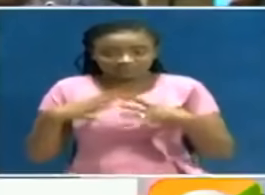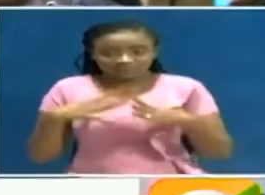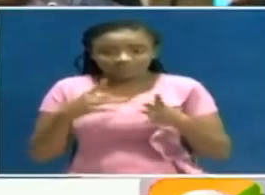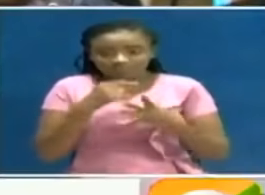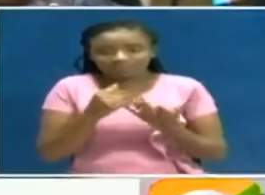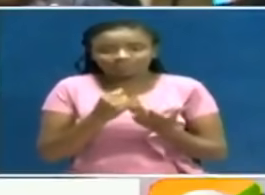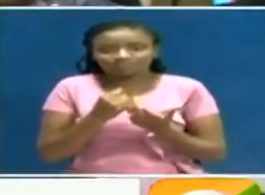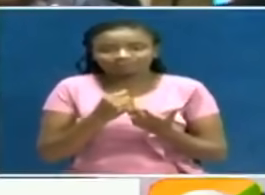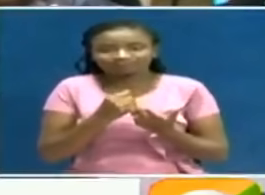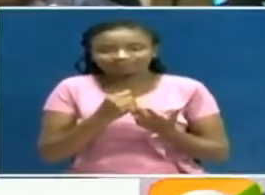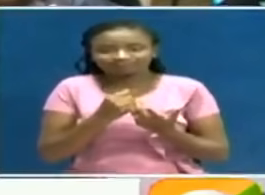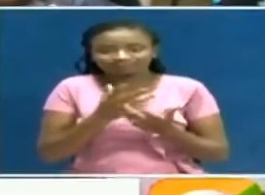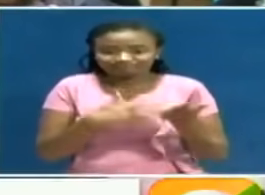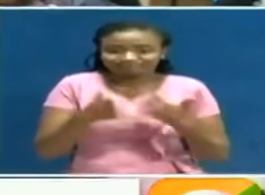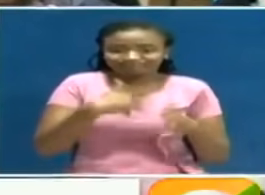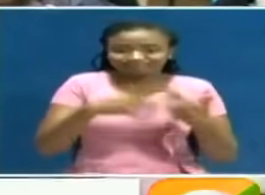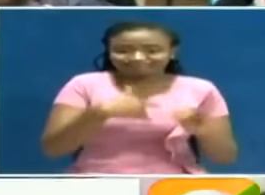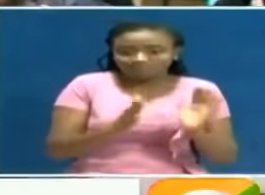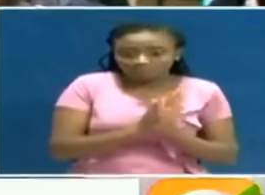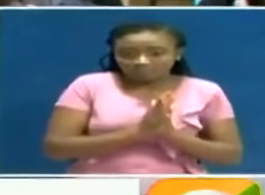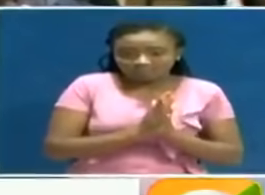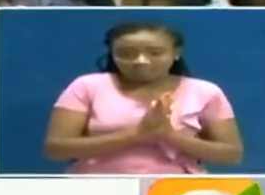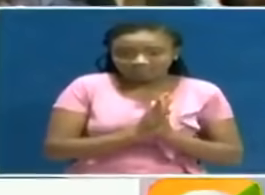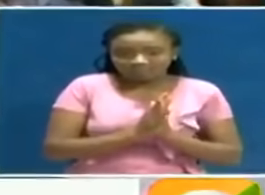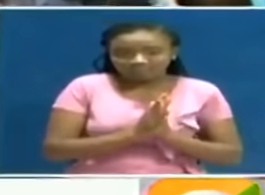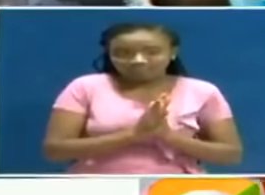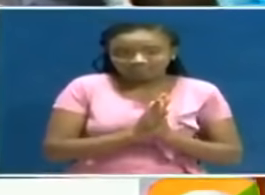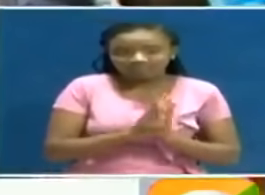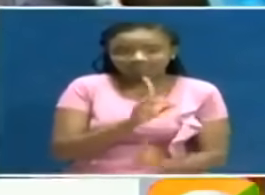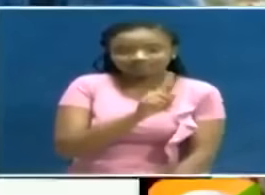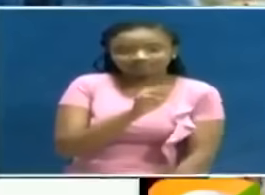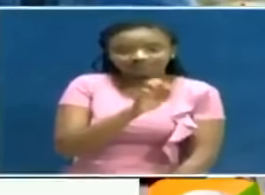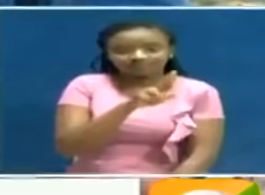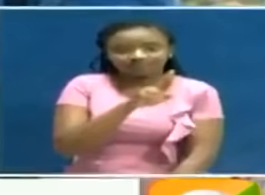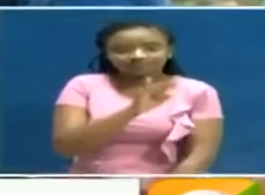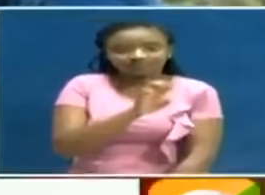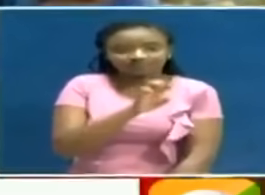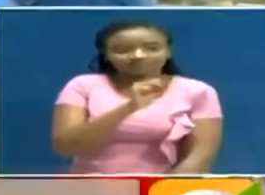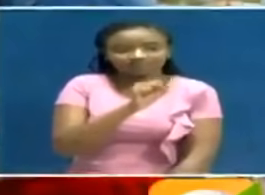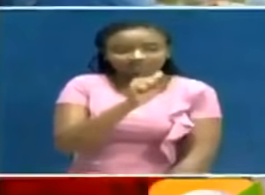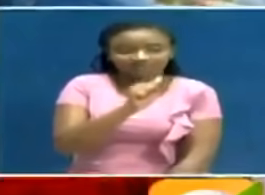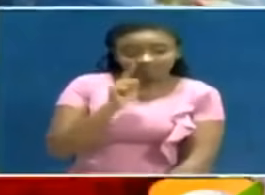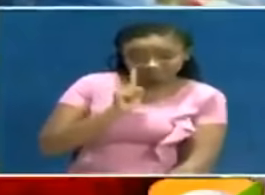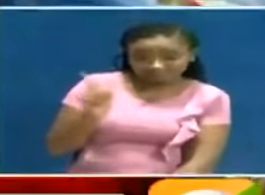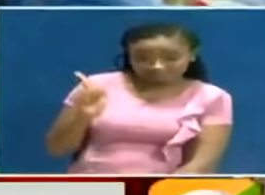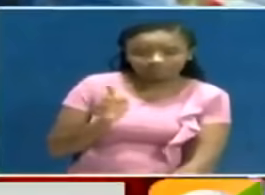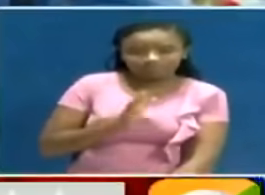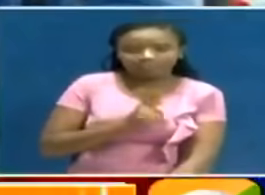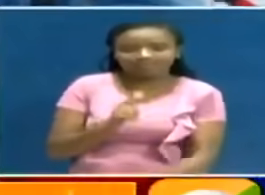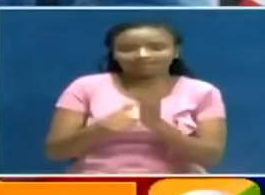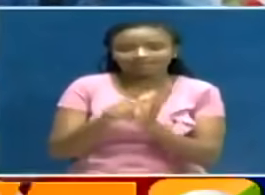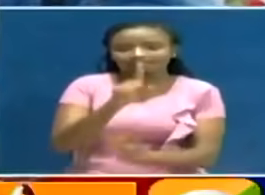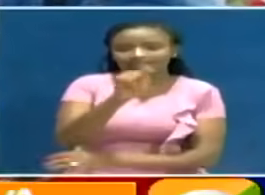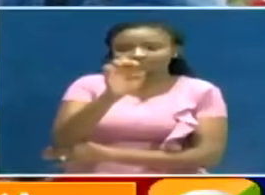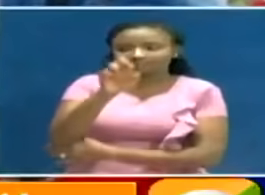or friends who are supporting Mama Teresa Bitutu. I'm requesting the government of Kenya to